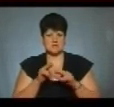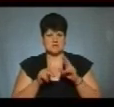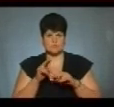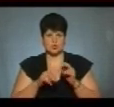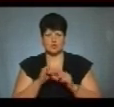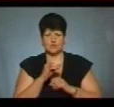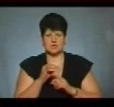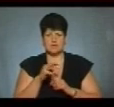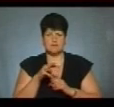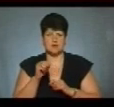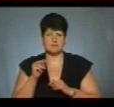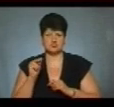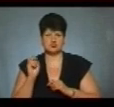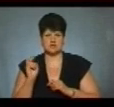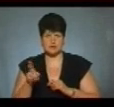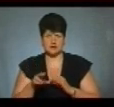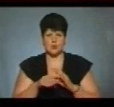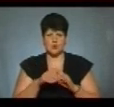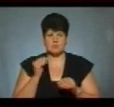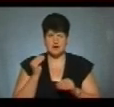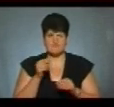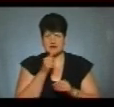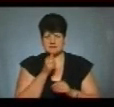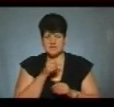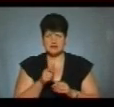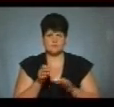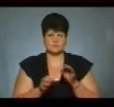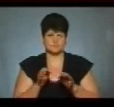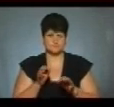Юлії Мамчак. Обирав експертів Тернопільський господарський